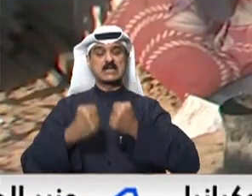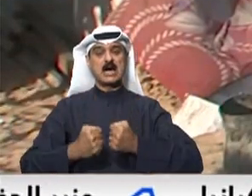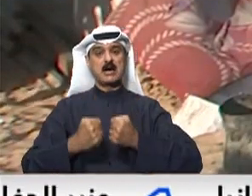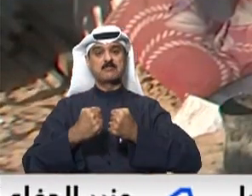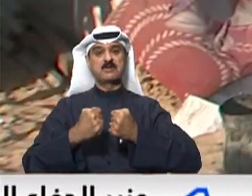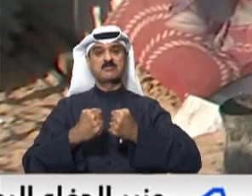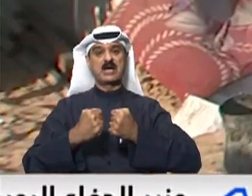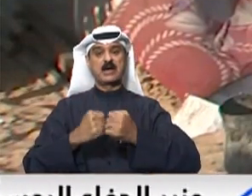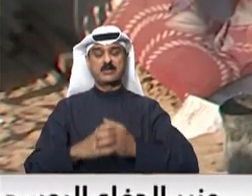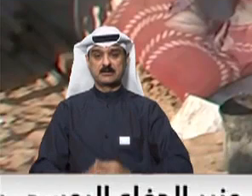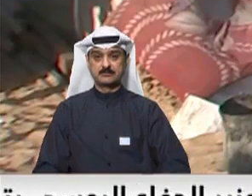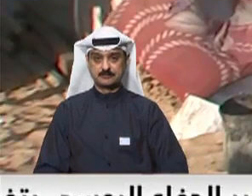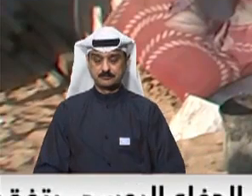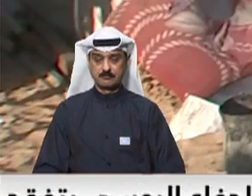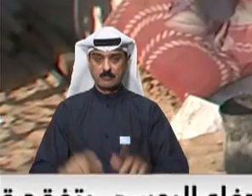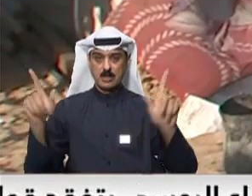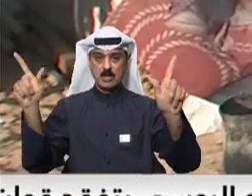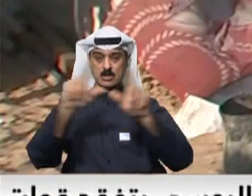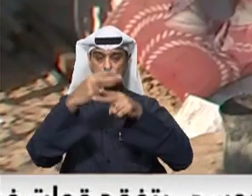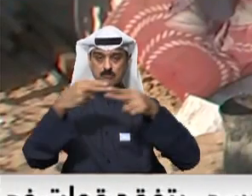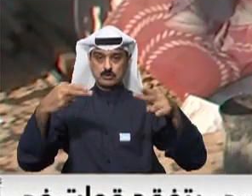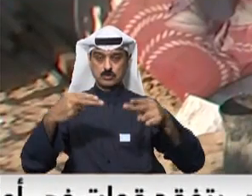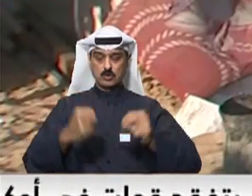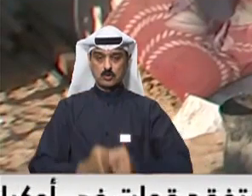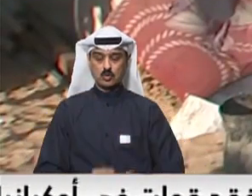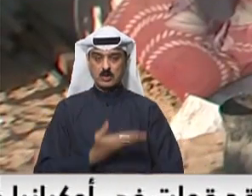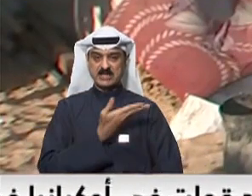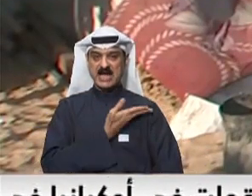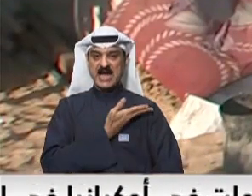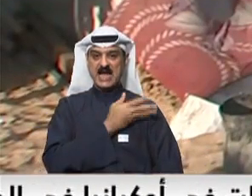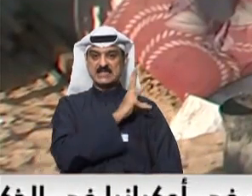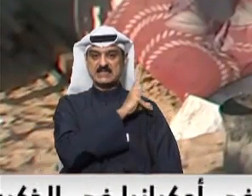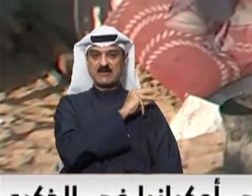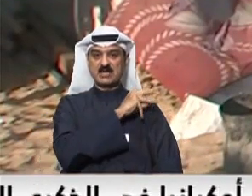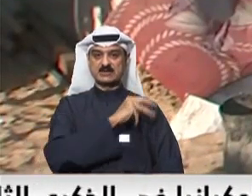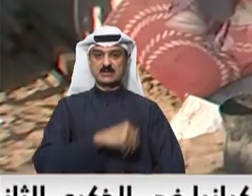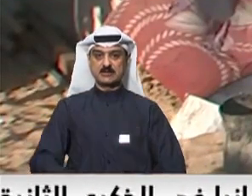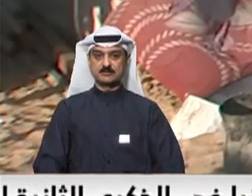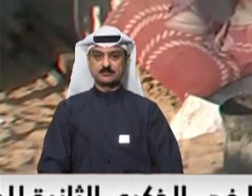الإنسانية. عبد الرحيم أبو كويك، تلفزيون دولة الكويت،